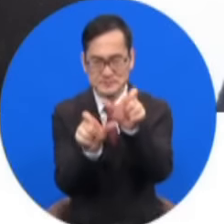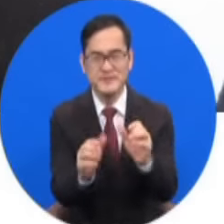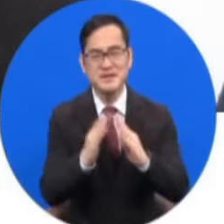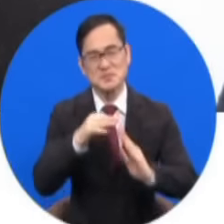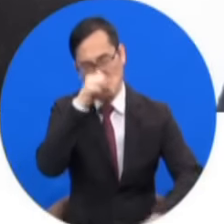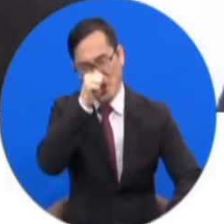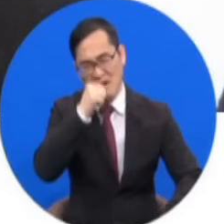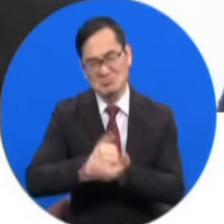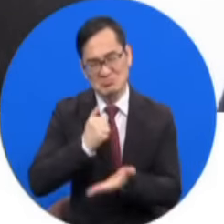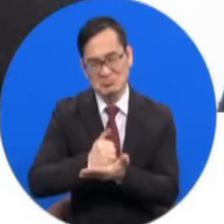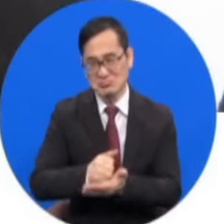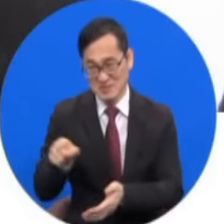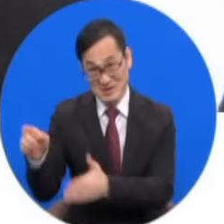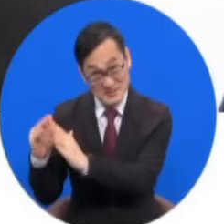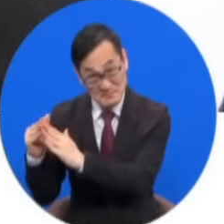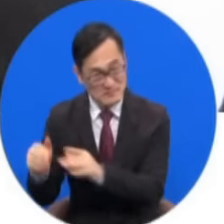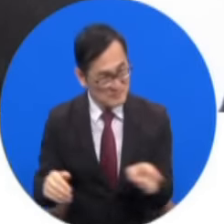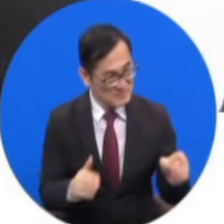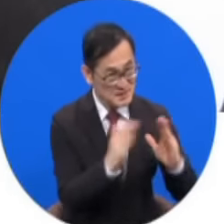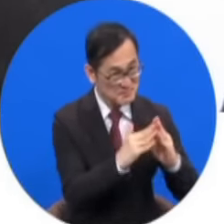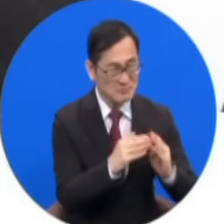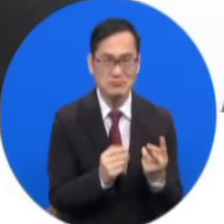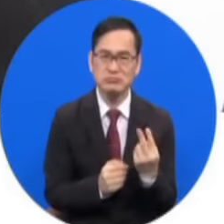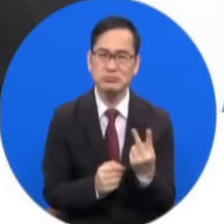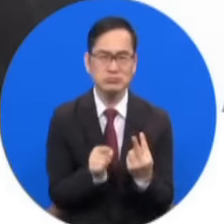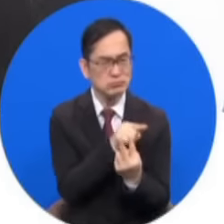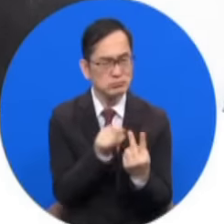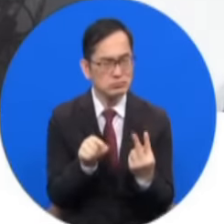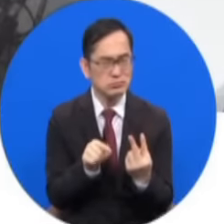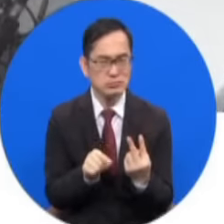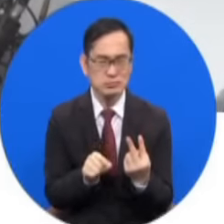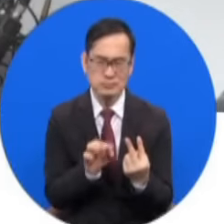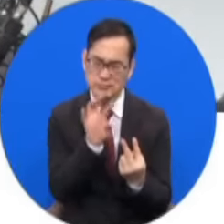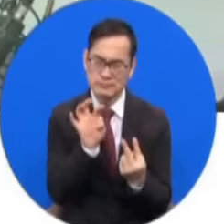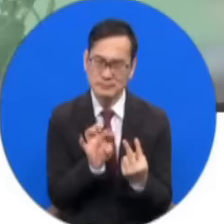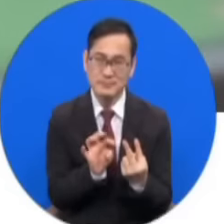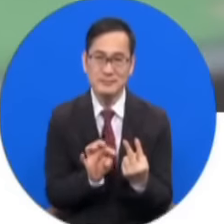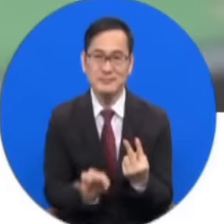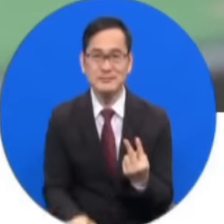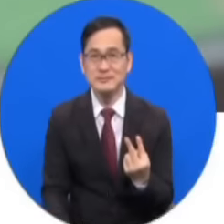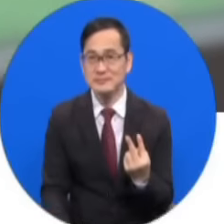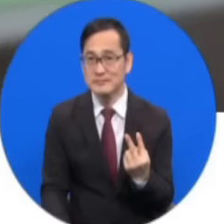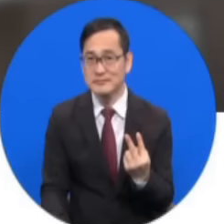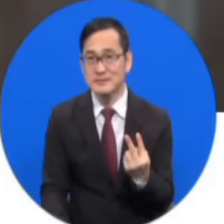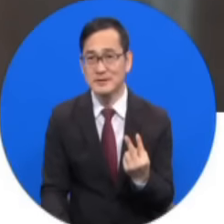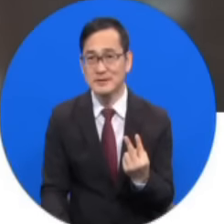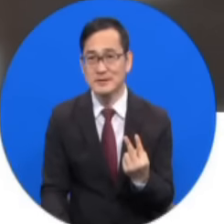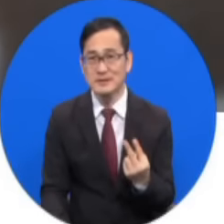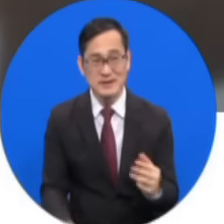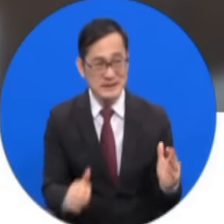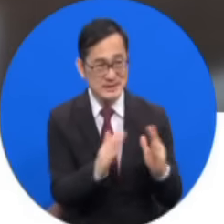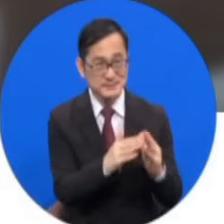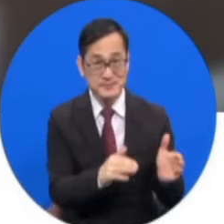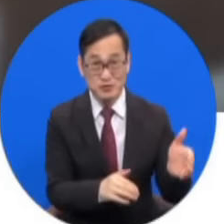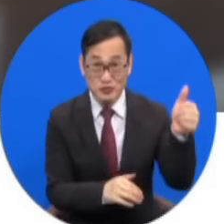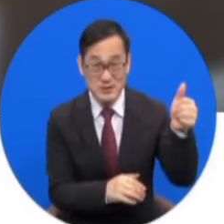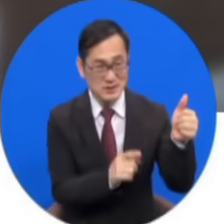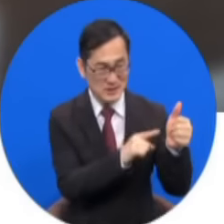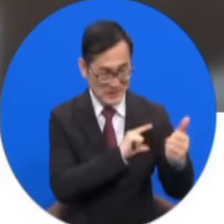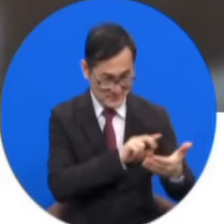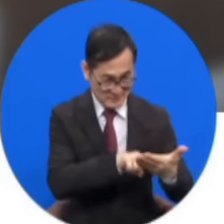집이다 하면 모든게 너무 희한하고 과연 그렇다라고 하면 저 제주 별장에 실소유주는 누구였는가 거기부터